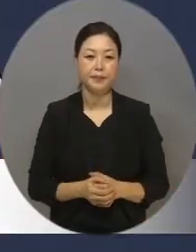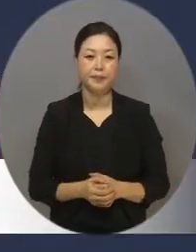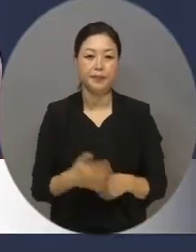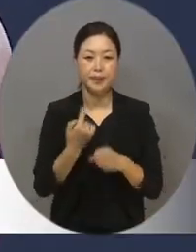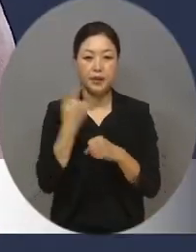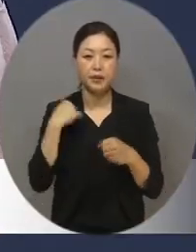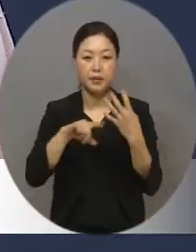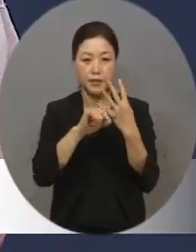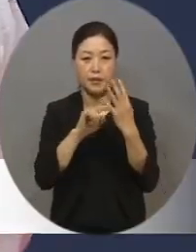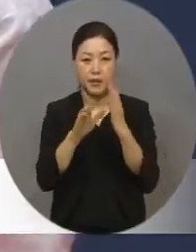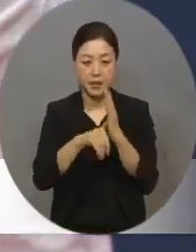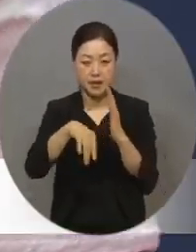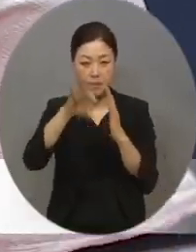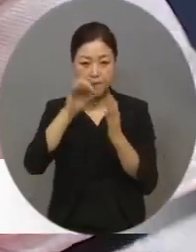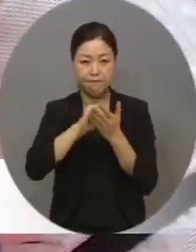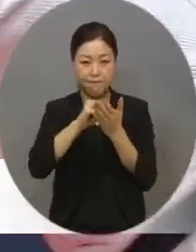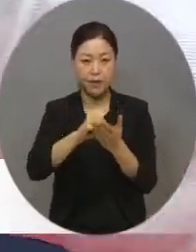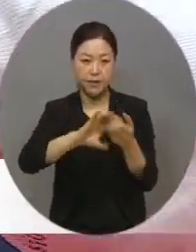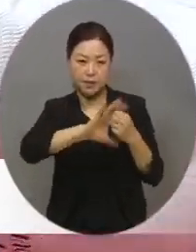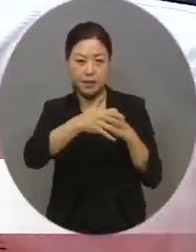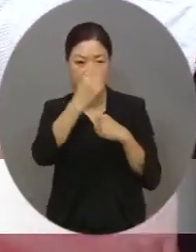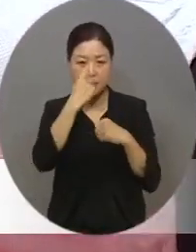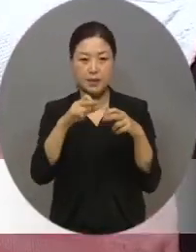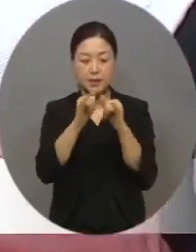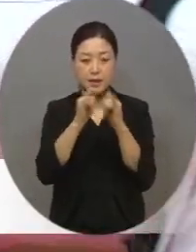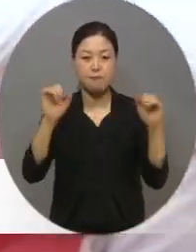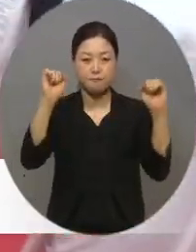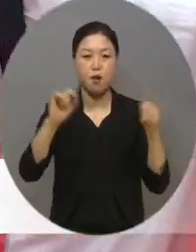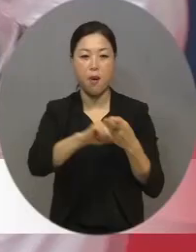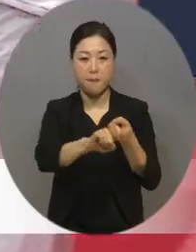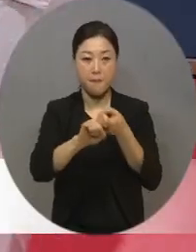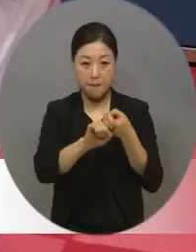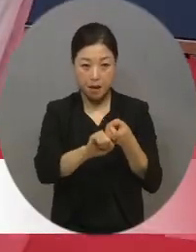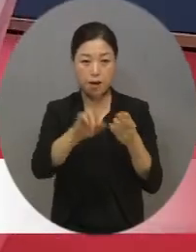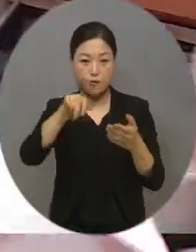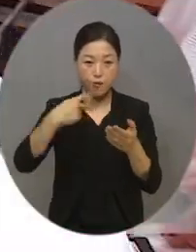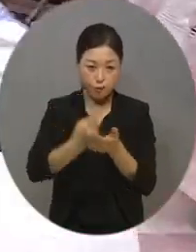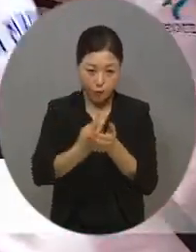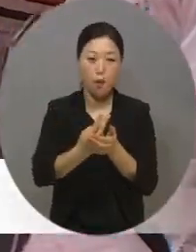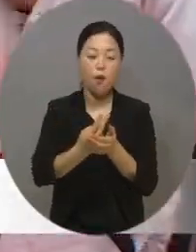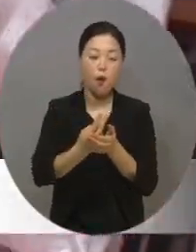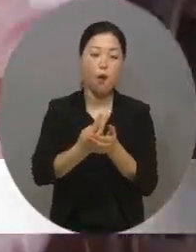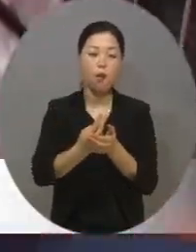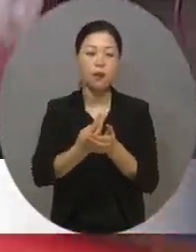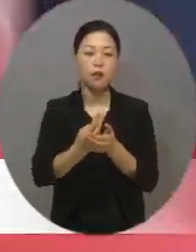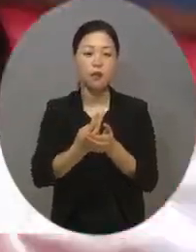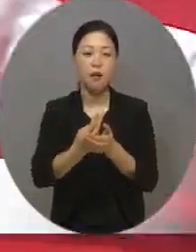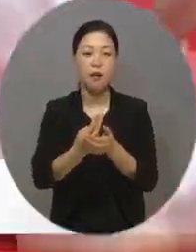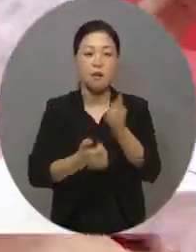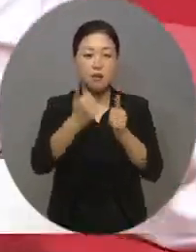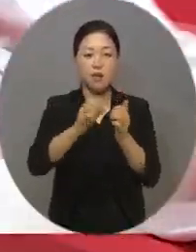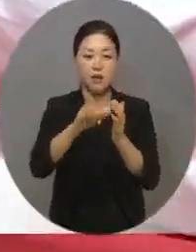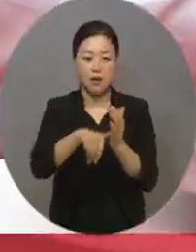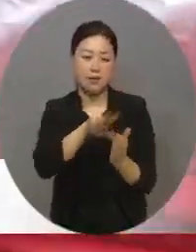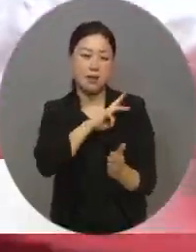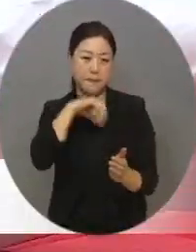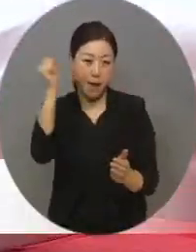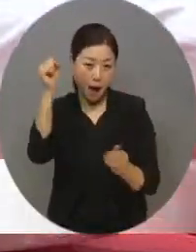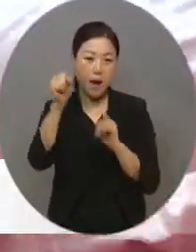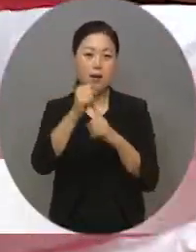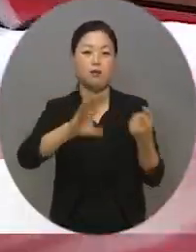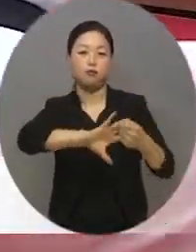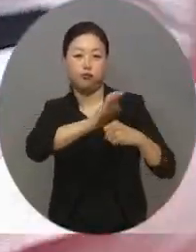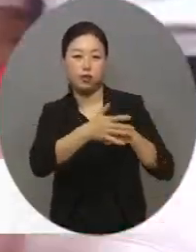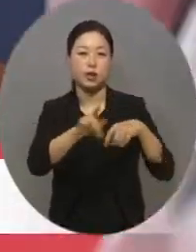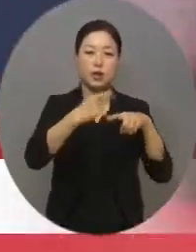지난해 4월에는 첫 출전한 세계 시각장애인 스포츠연맹 유도 월드그랑프리에서 3위를 달성하며